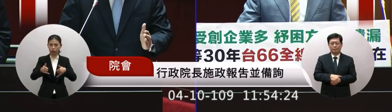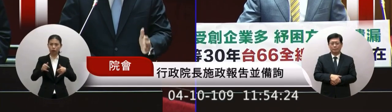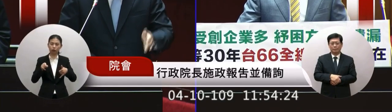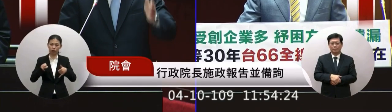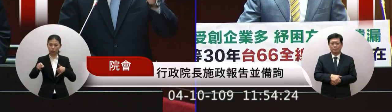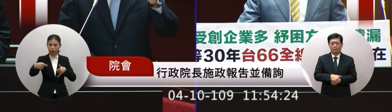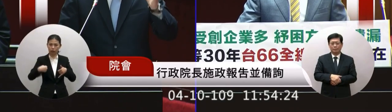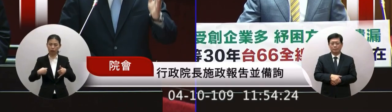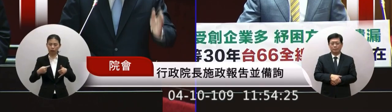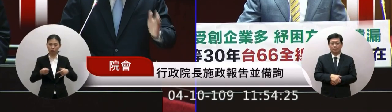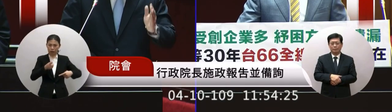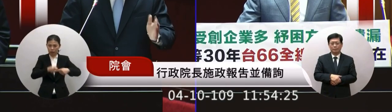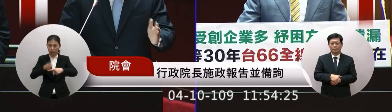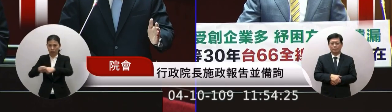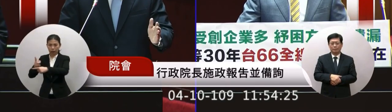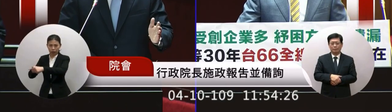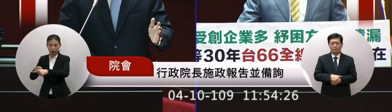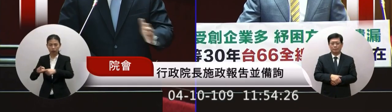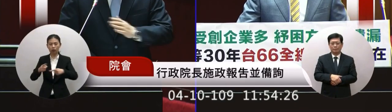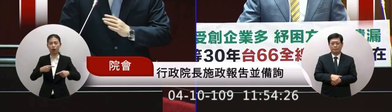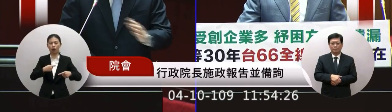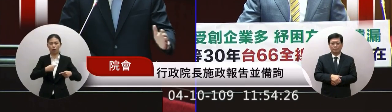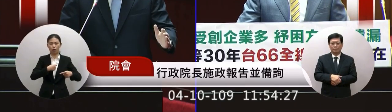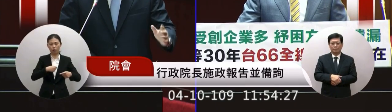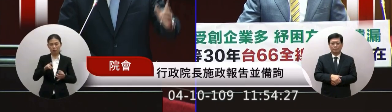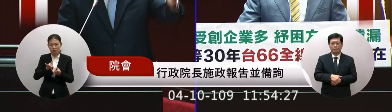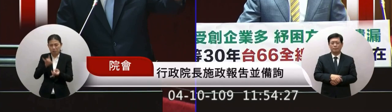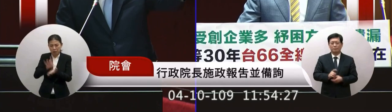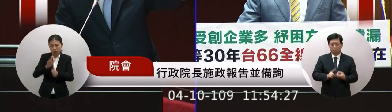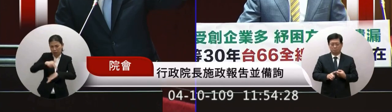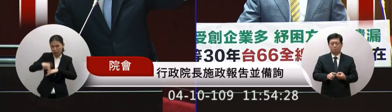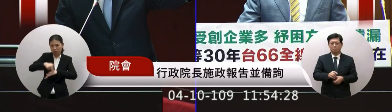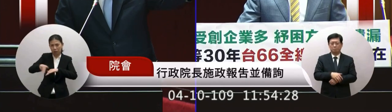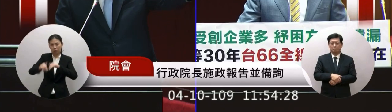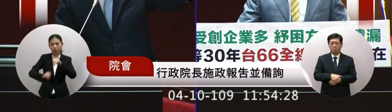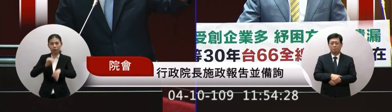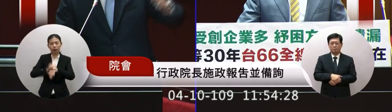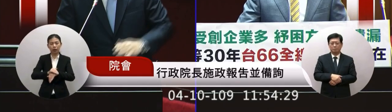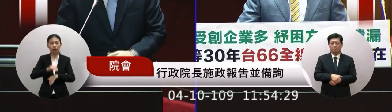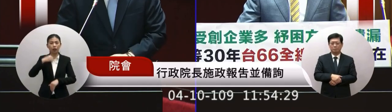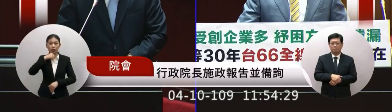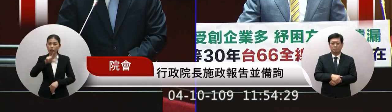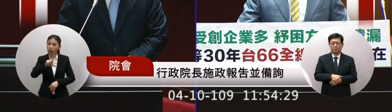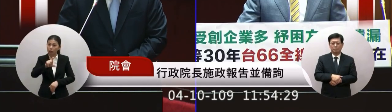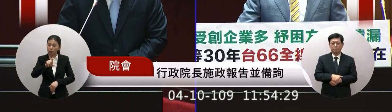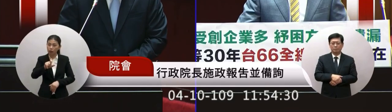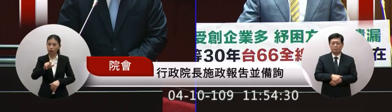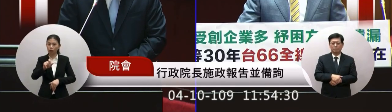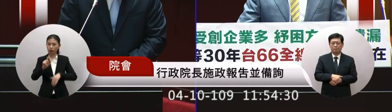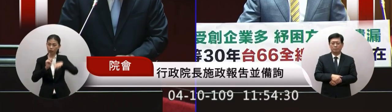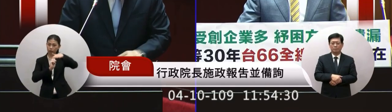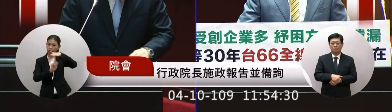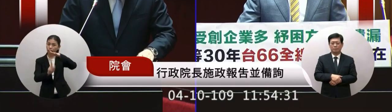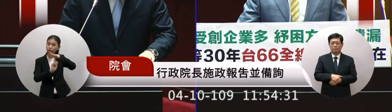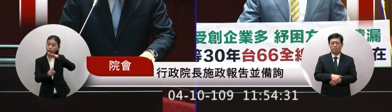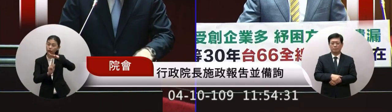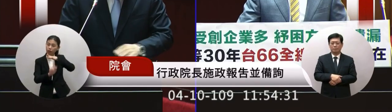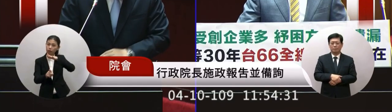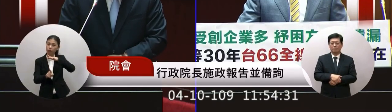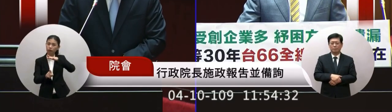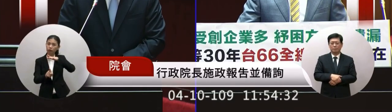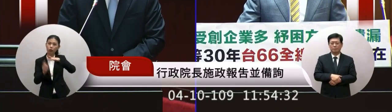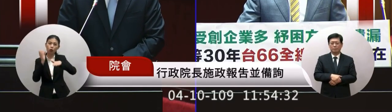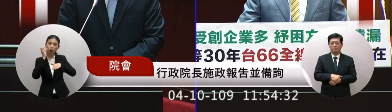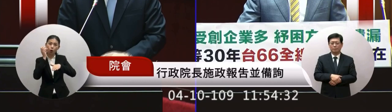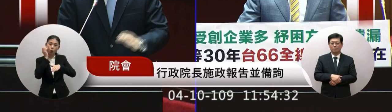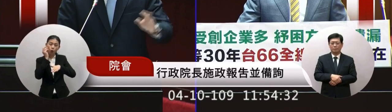向， 对， 好，都应该啊一次规划。 对， 那以台66线这个高架化，就是有关于观音